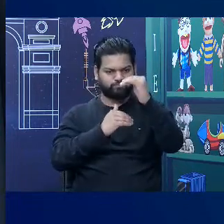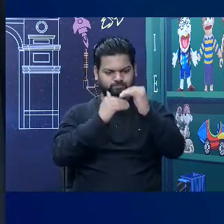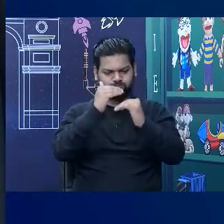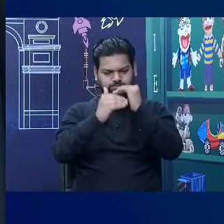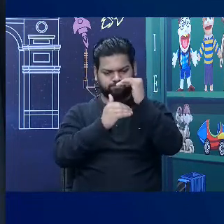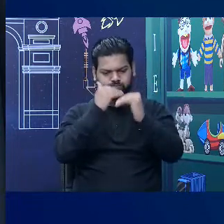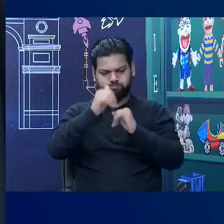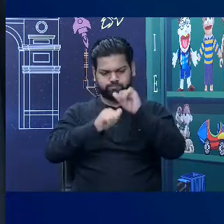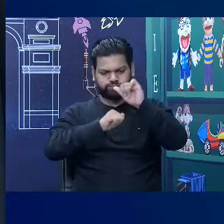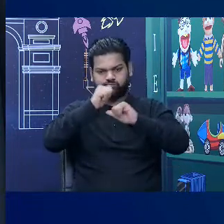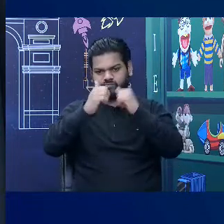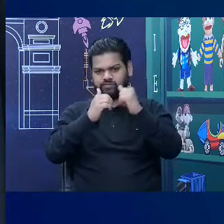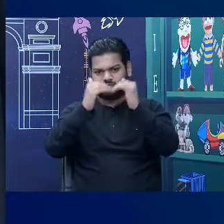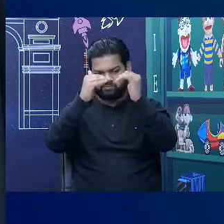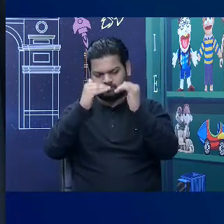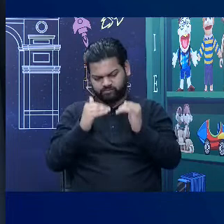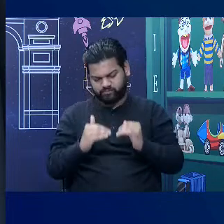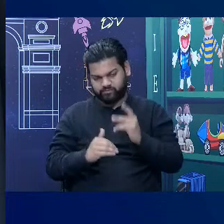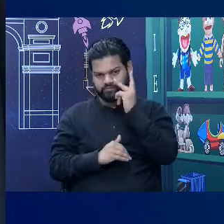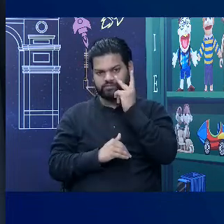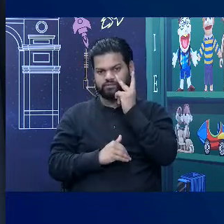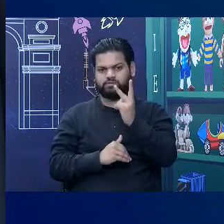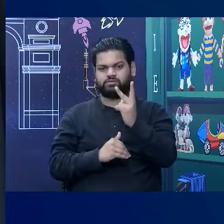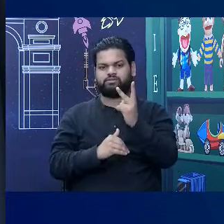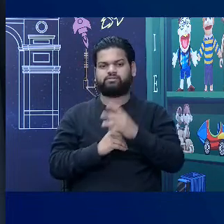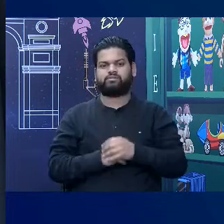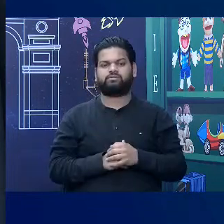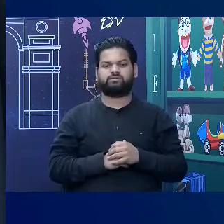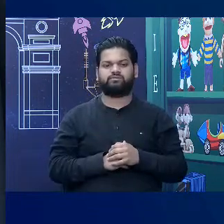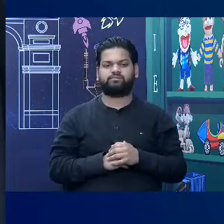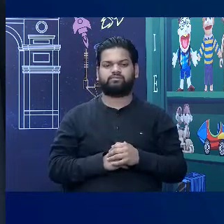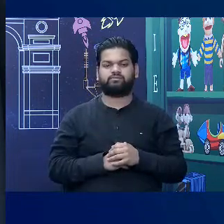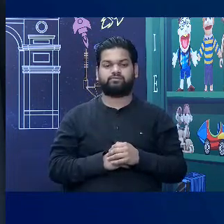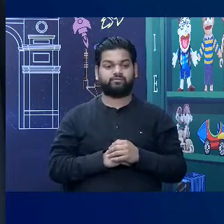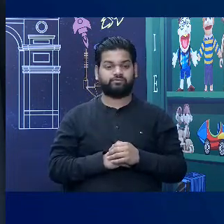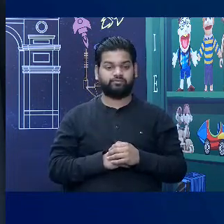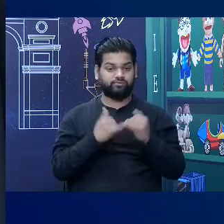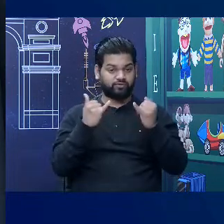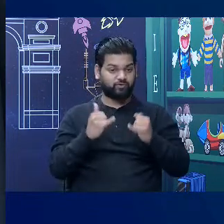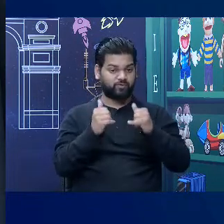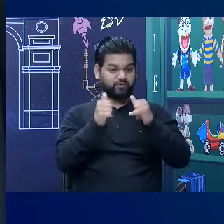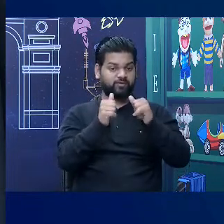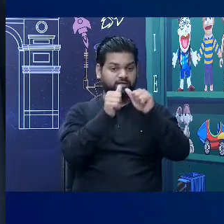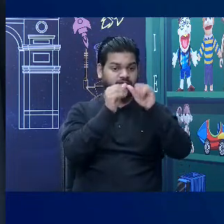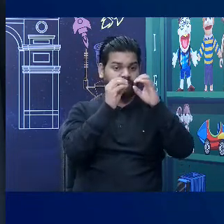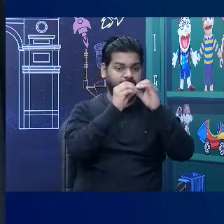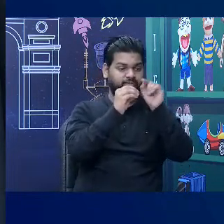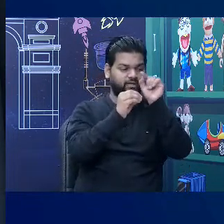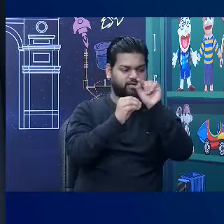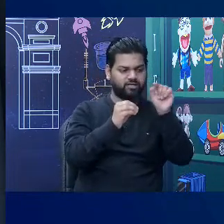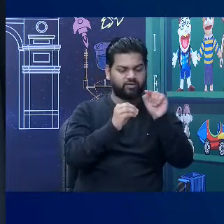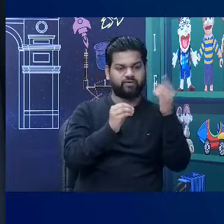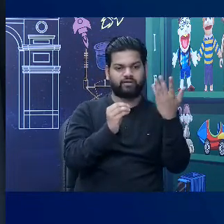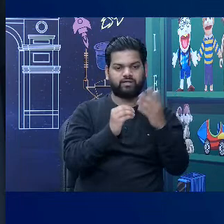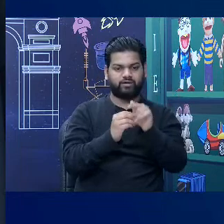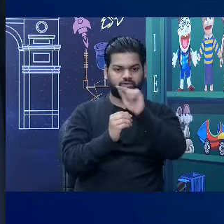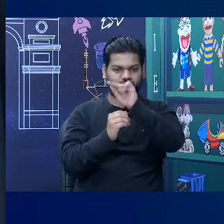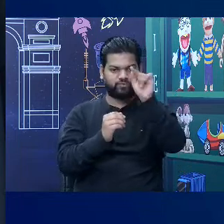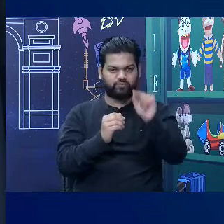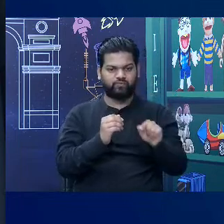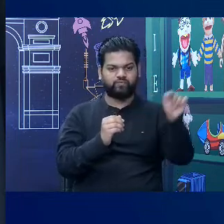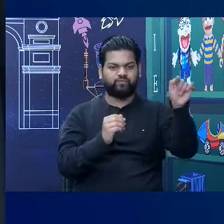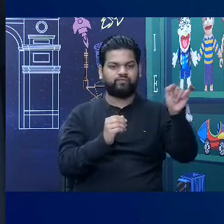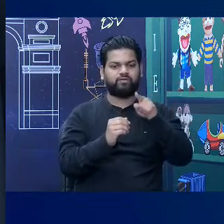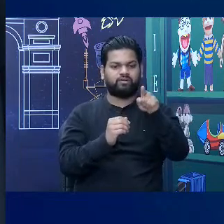k. तो ये हमारी वैल्यू आ गई कुसुम जी √7 इंटू k. अब हमें क्या पूछा था क्वेश्चन में?